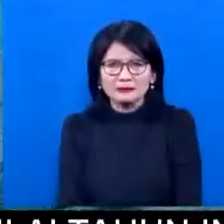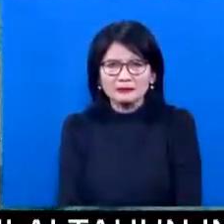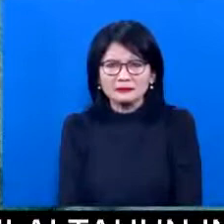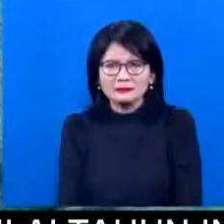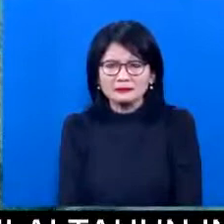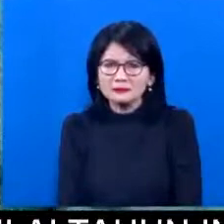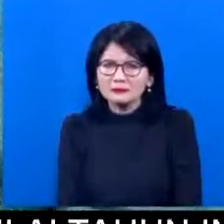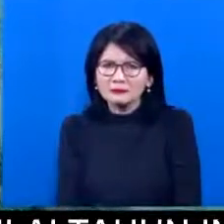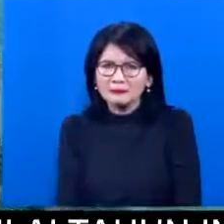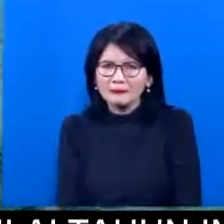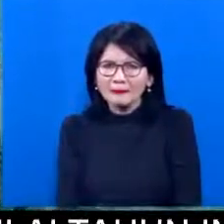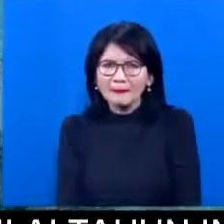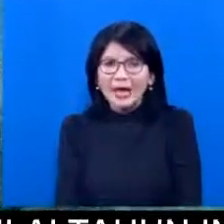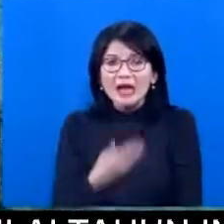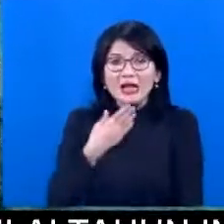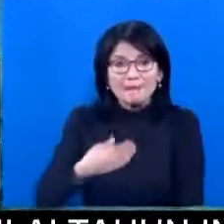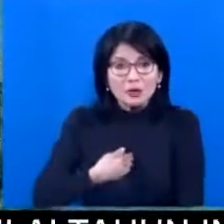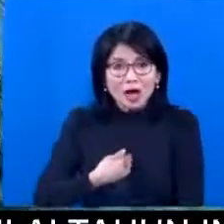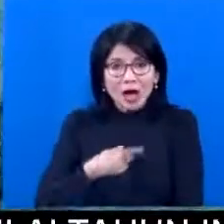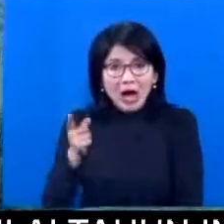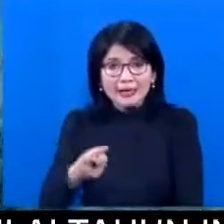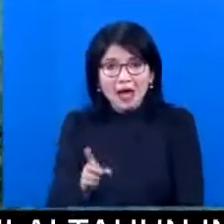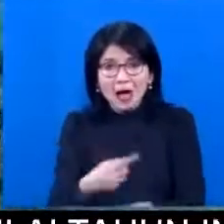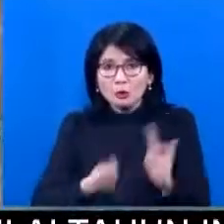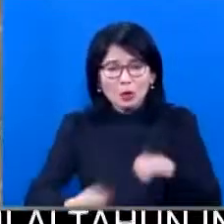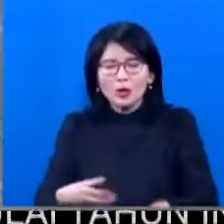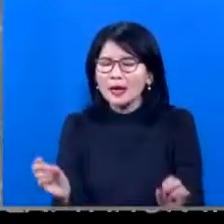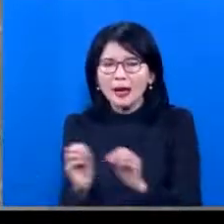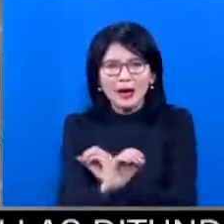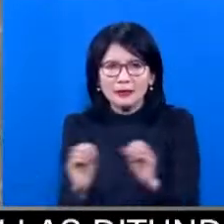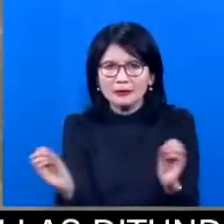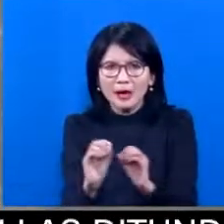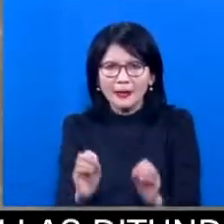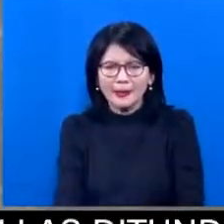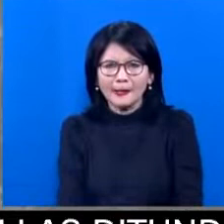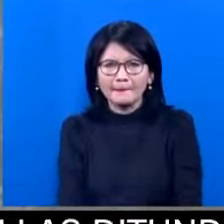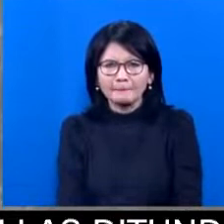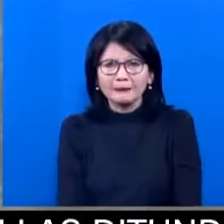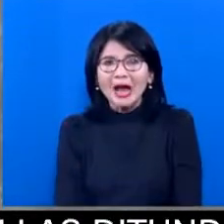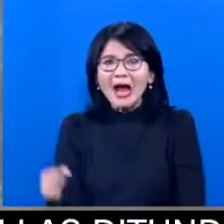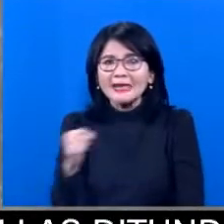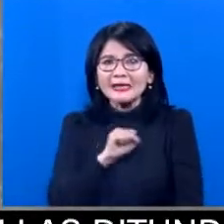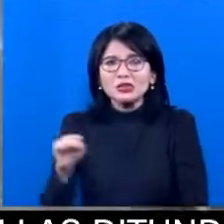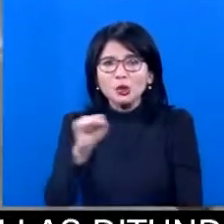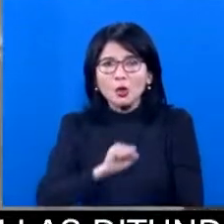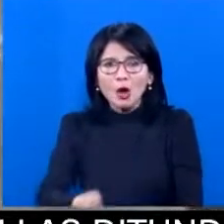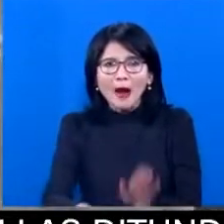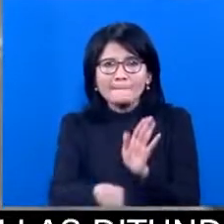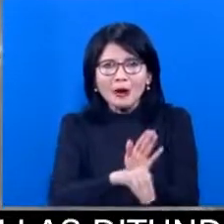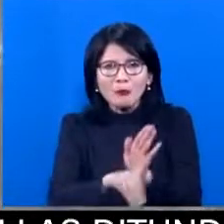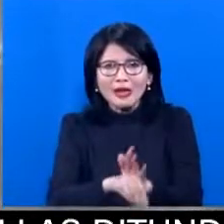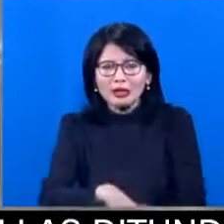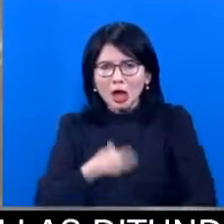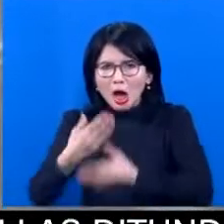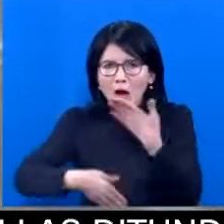Kakak, bukan luka. Tapi pemilik tidak ada yang luka, Pak? Tidak ada, Ji. Di Sorong, Papua Barat, proses